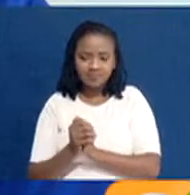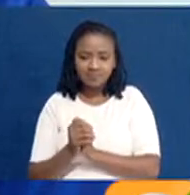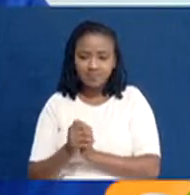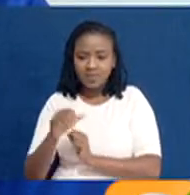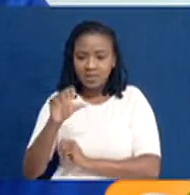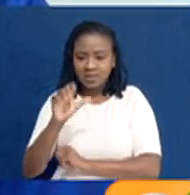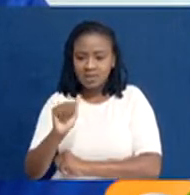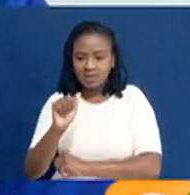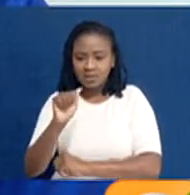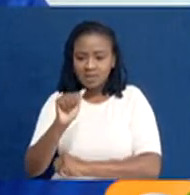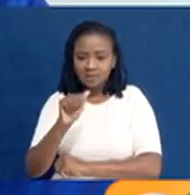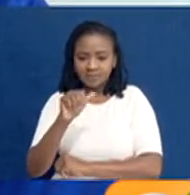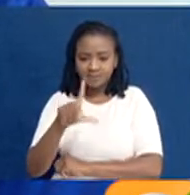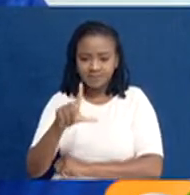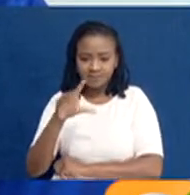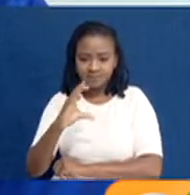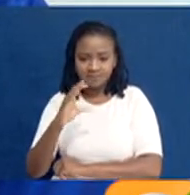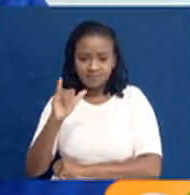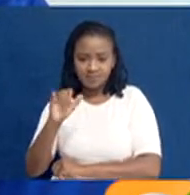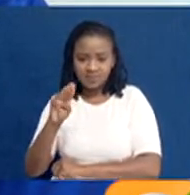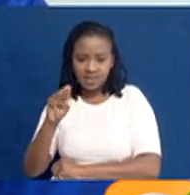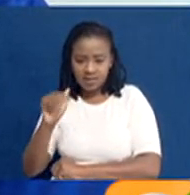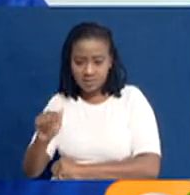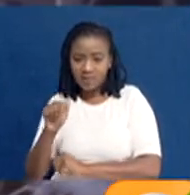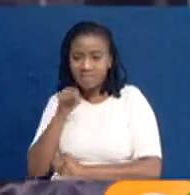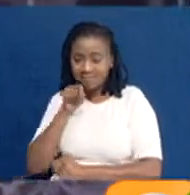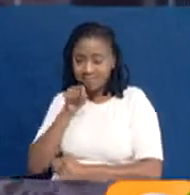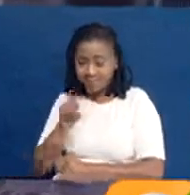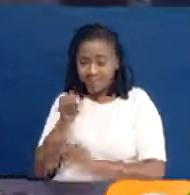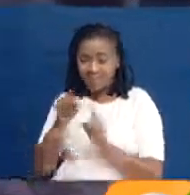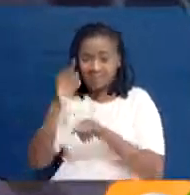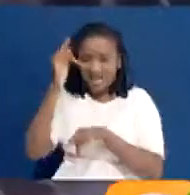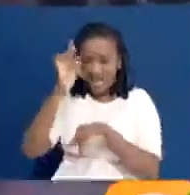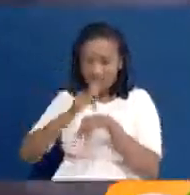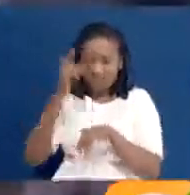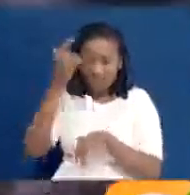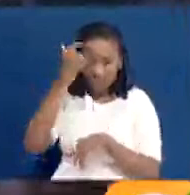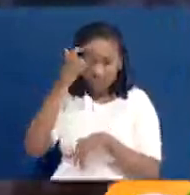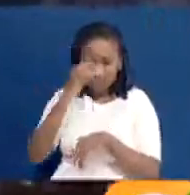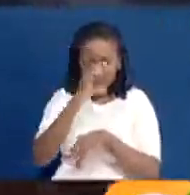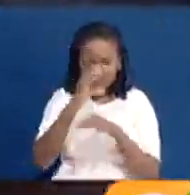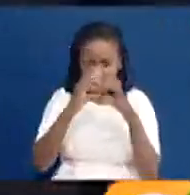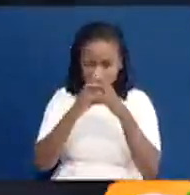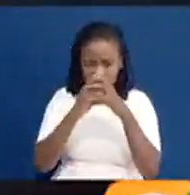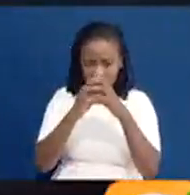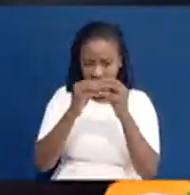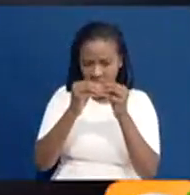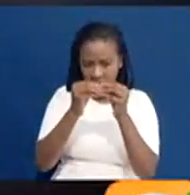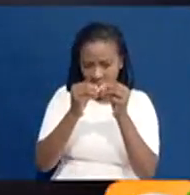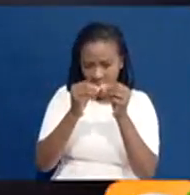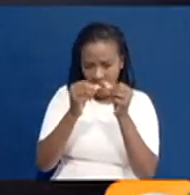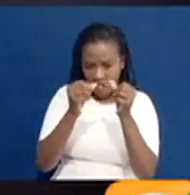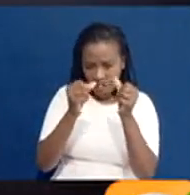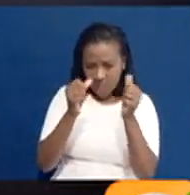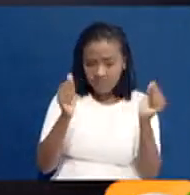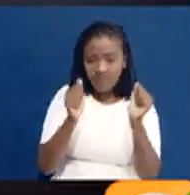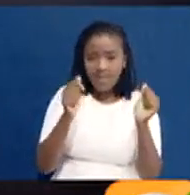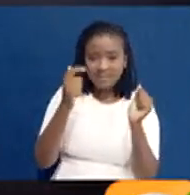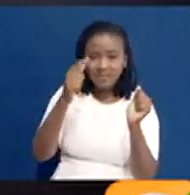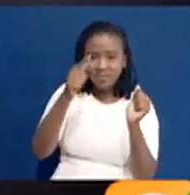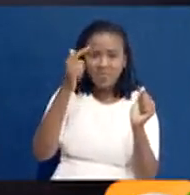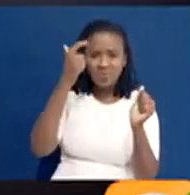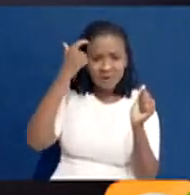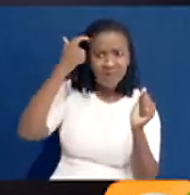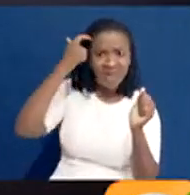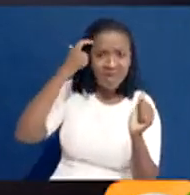ambao unaathiri seli za ubongo kwa kipole, na kwa hivyo unasababisha kupoteza kwa kumbukumbu,